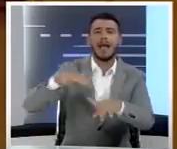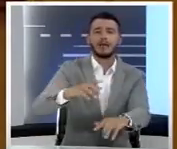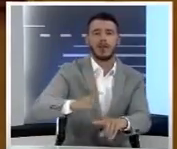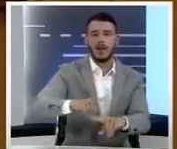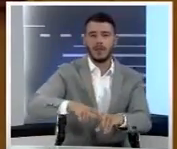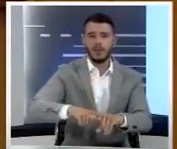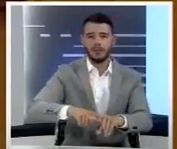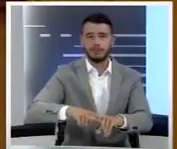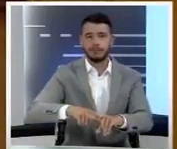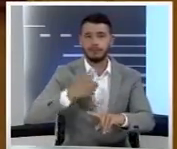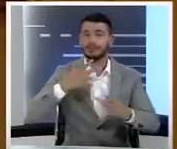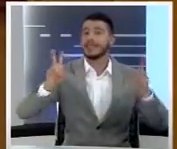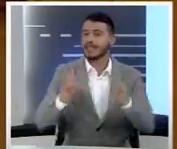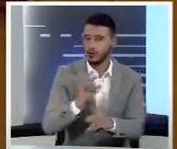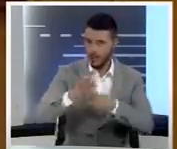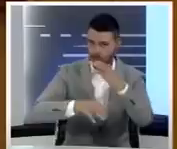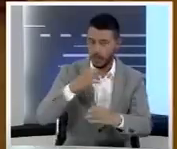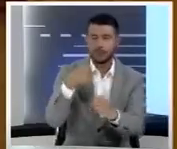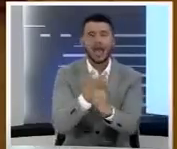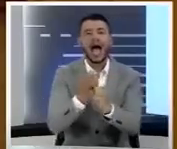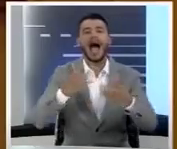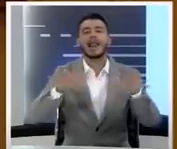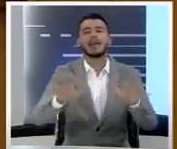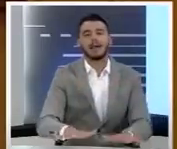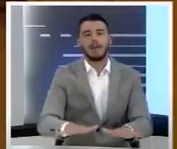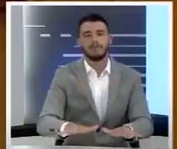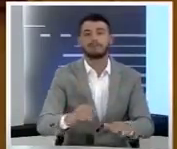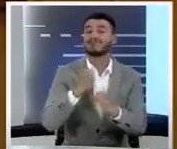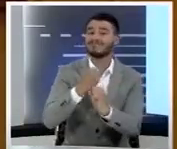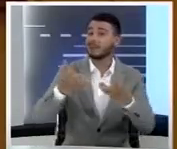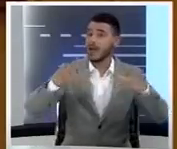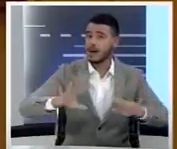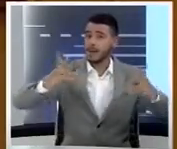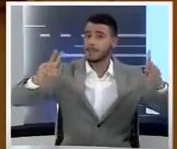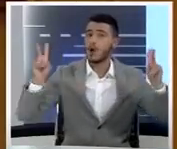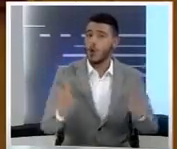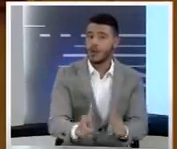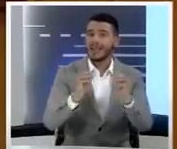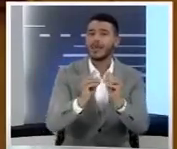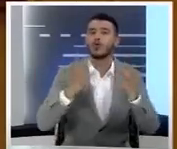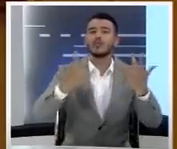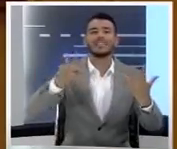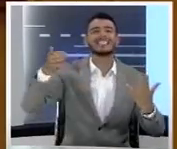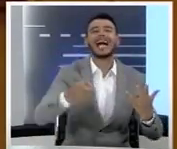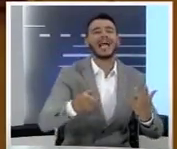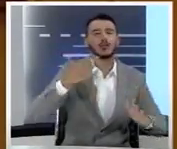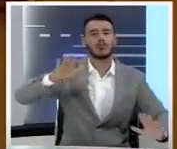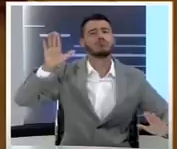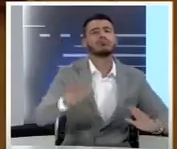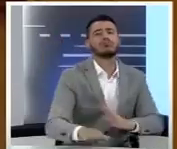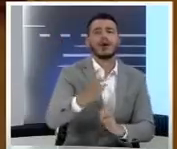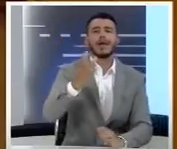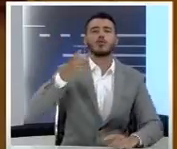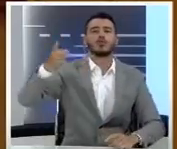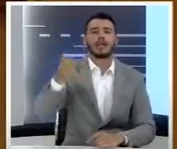Δύο λόγια γι' αυτά. Η ανεργία μειώθηκε από το 26-27 που ήταν στο 20% και αυτό είναι μια μεγάλη